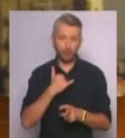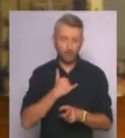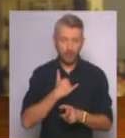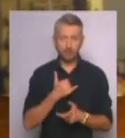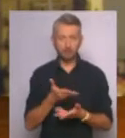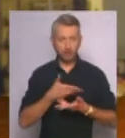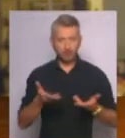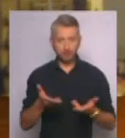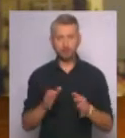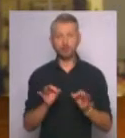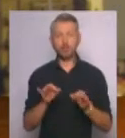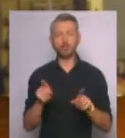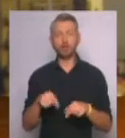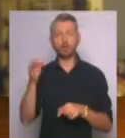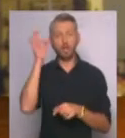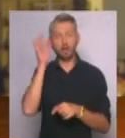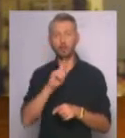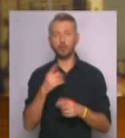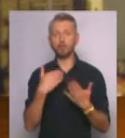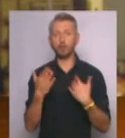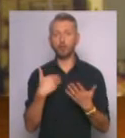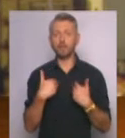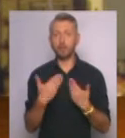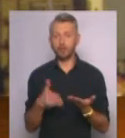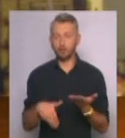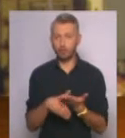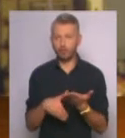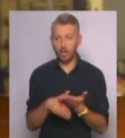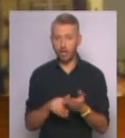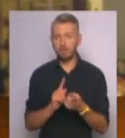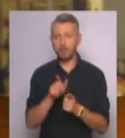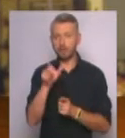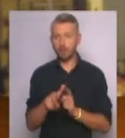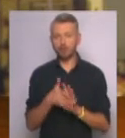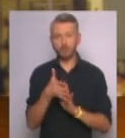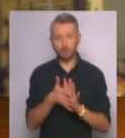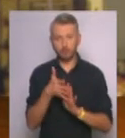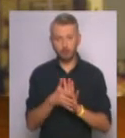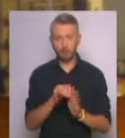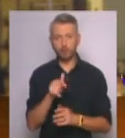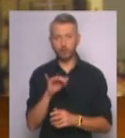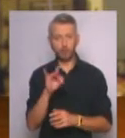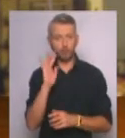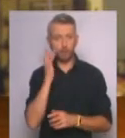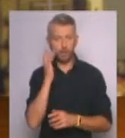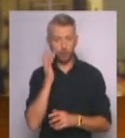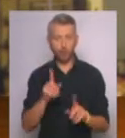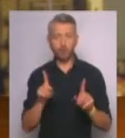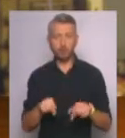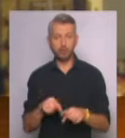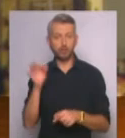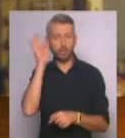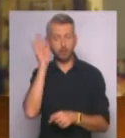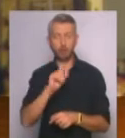Я, звичайно, також нагадаю, що спілкуватись нам з вами допомагає перекладач жестової мови Ігор Бондаренко. І також я нагадаю,